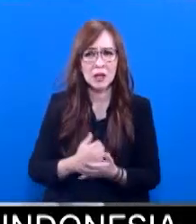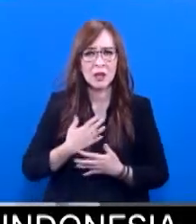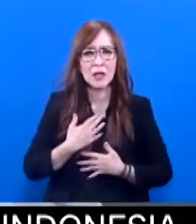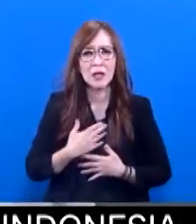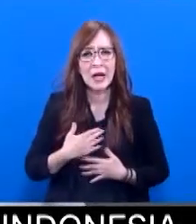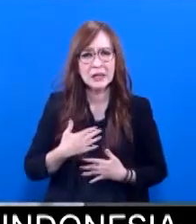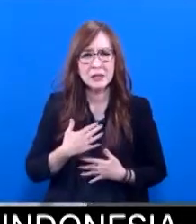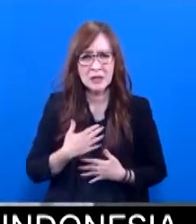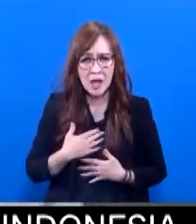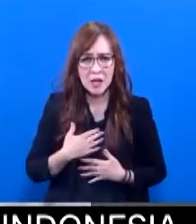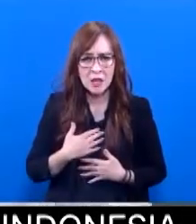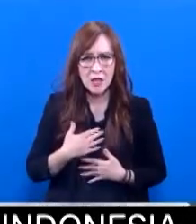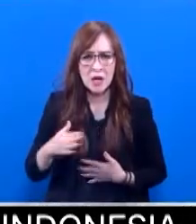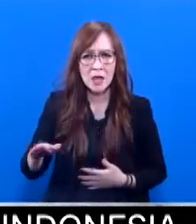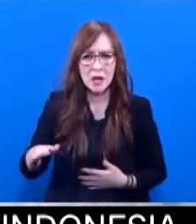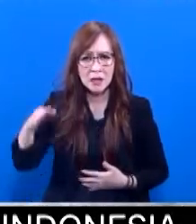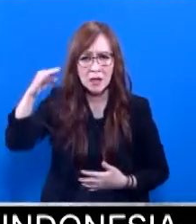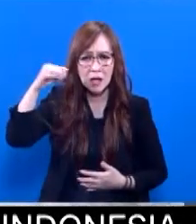Lah, anak istri mau makan apa, Mas?